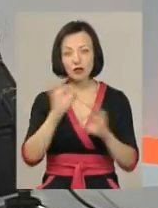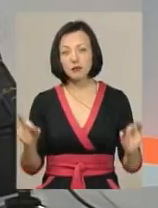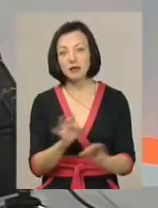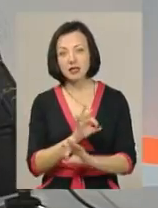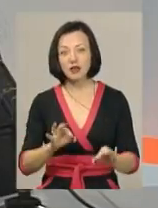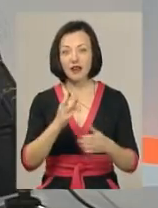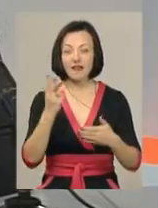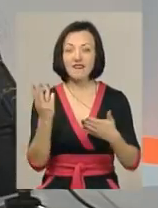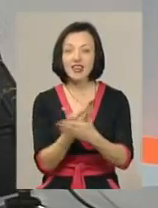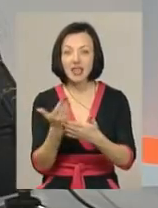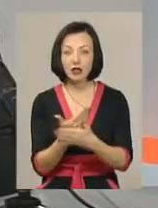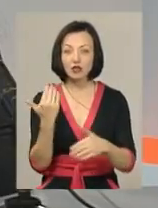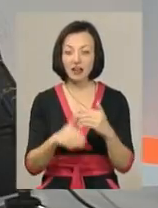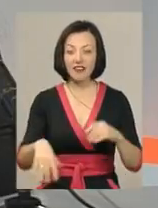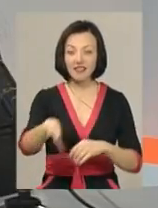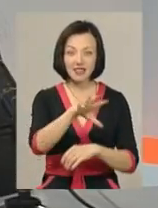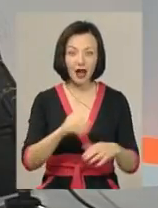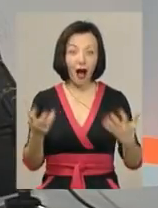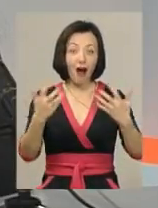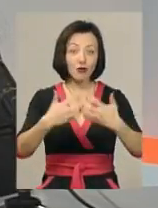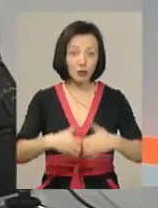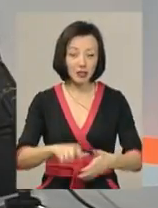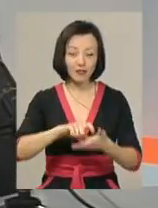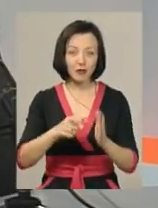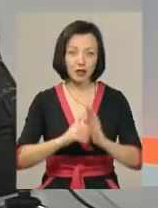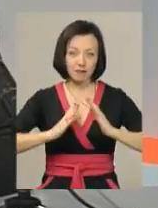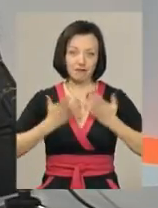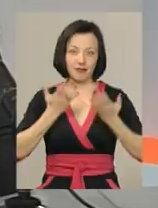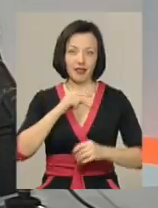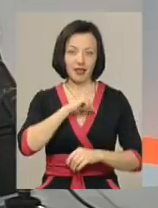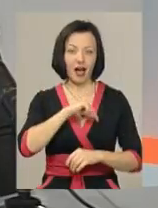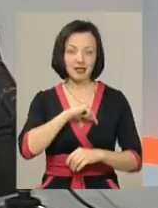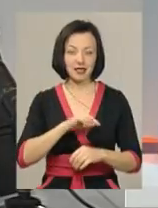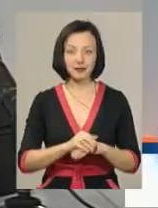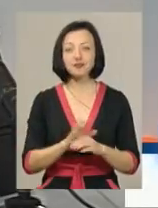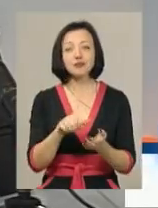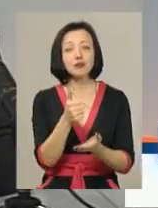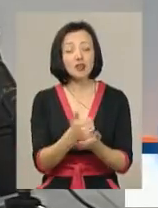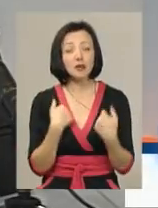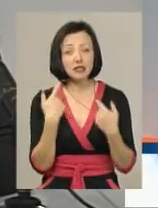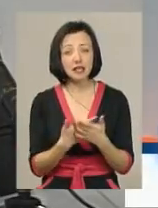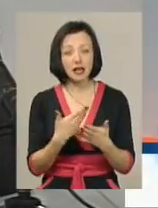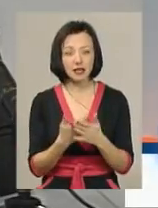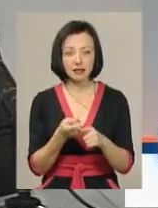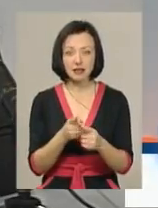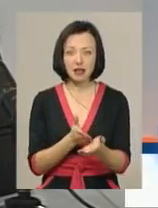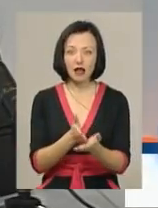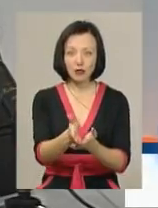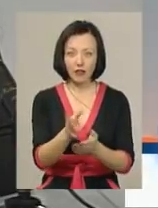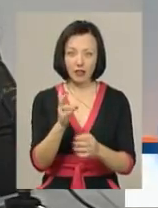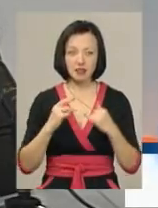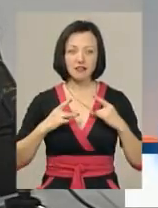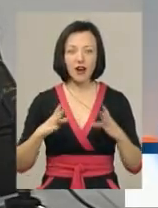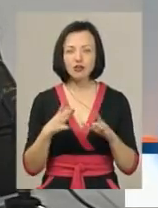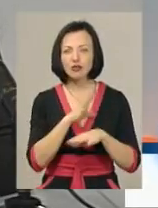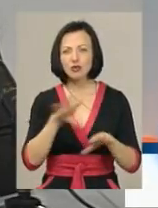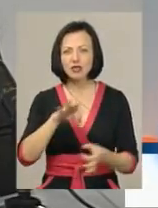новорічне відео і вже у всіх автоматично в кімнаті піднімається свято саме головне Мені здається оце налаштування на свято щоб